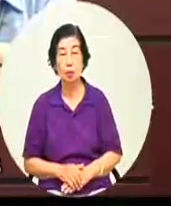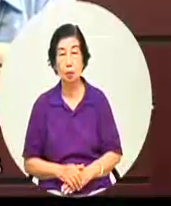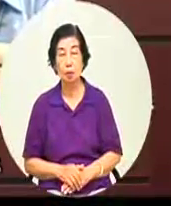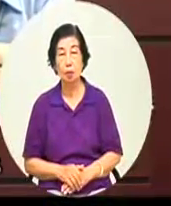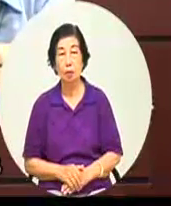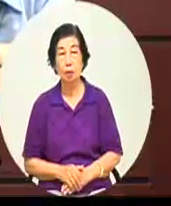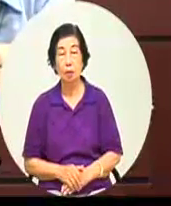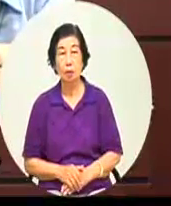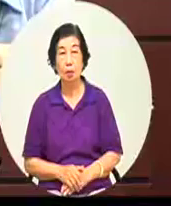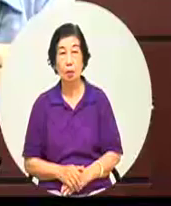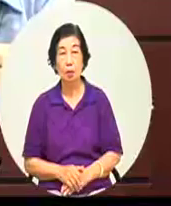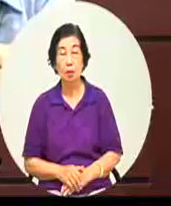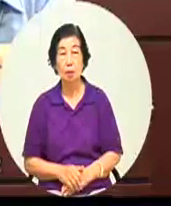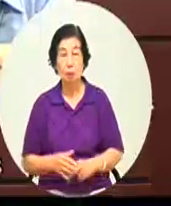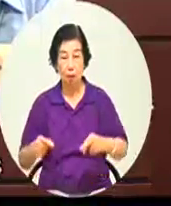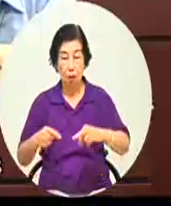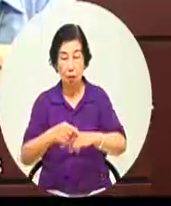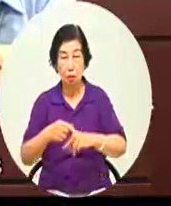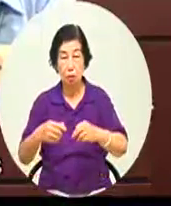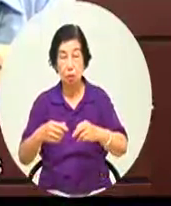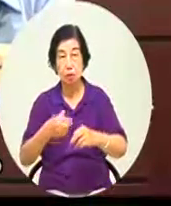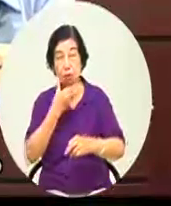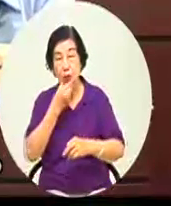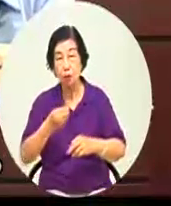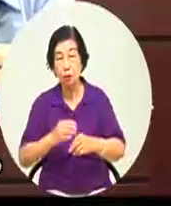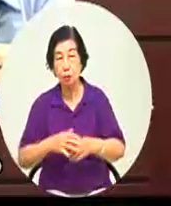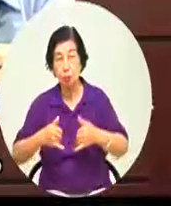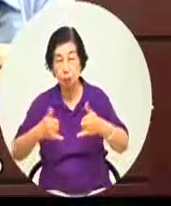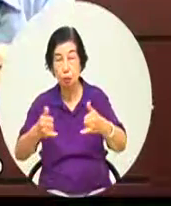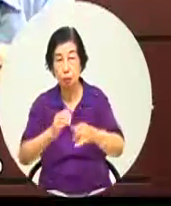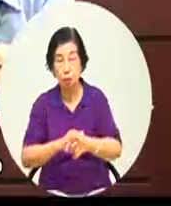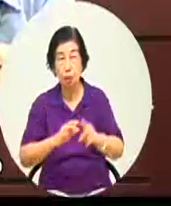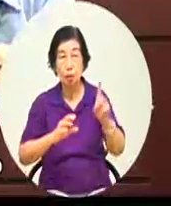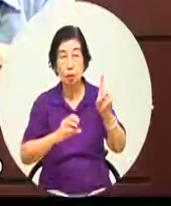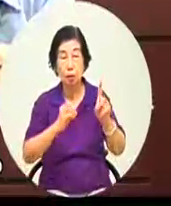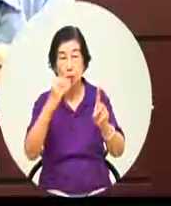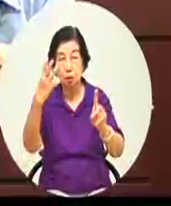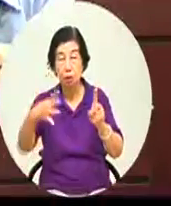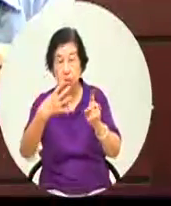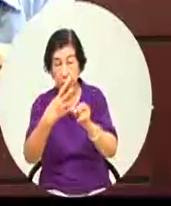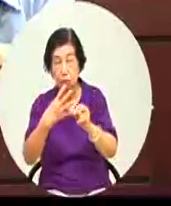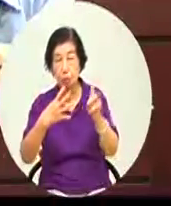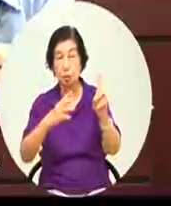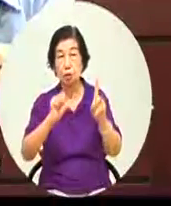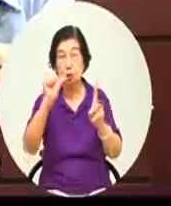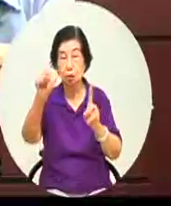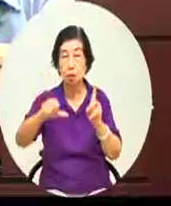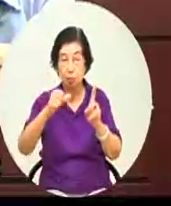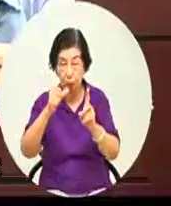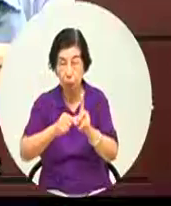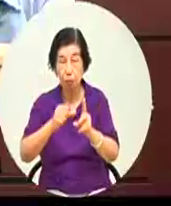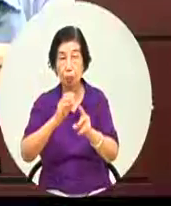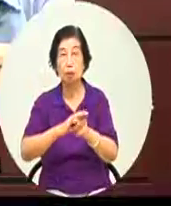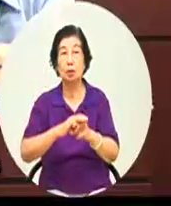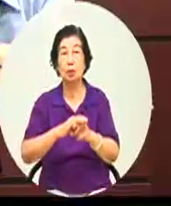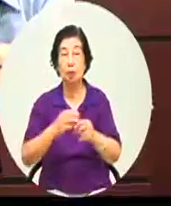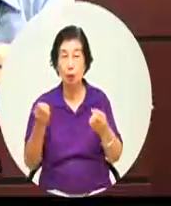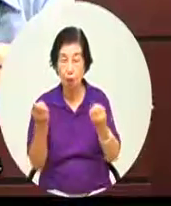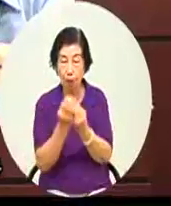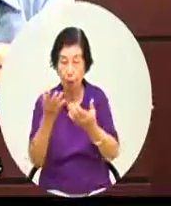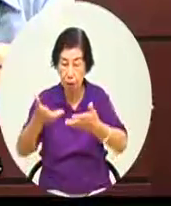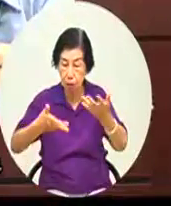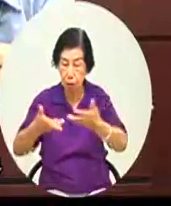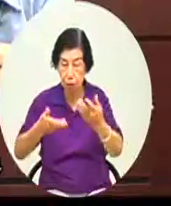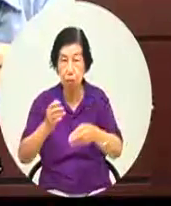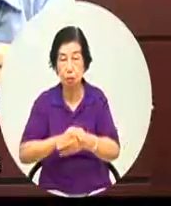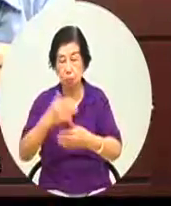这个金福路这个104年跟105年，大概可以看到 A1、A2、A3 都有降低了哈。那我们 没有，因为它